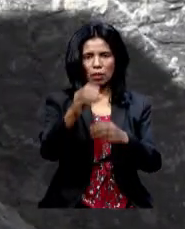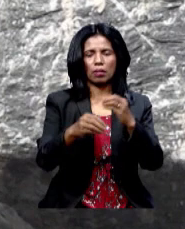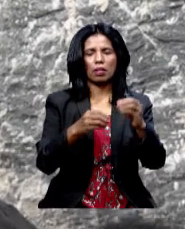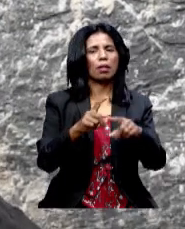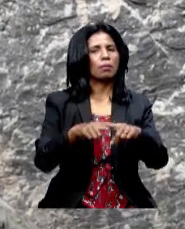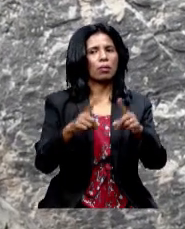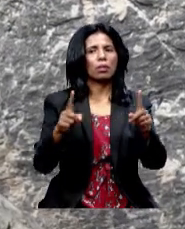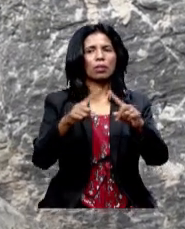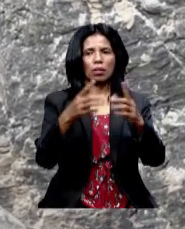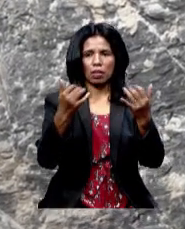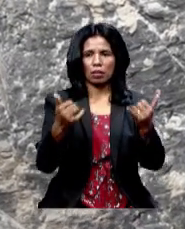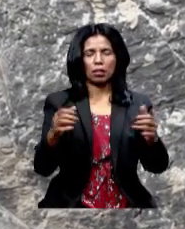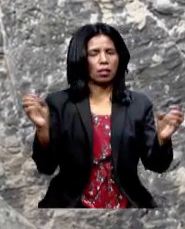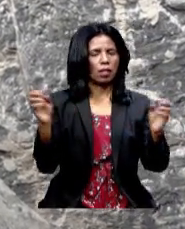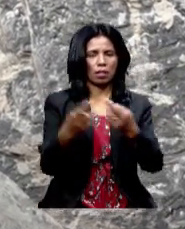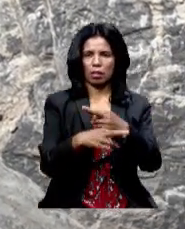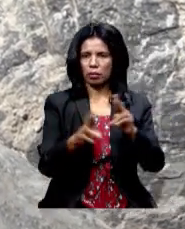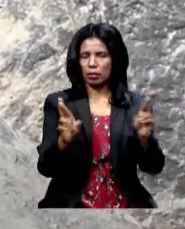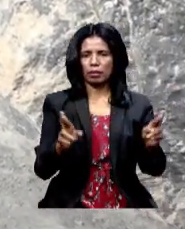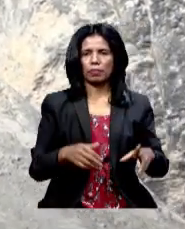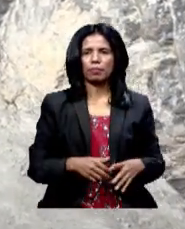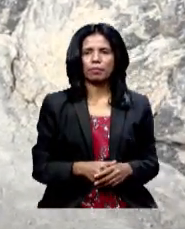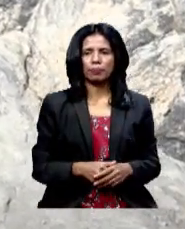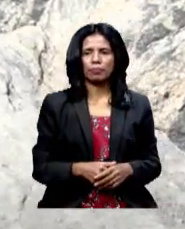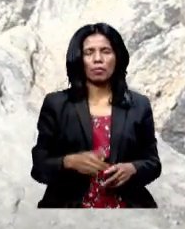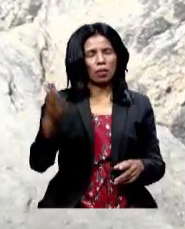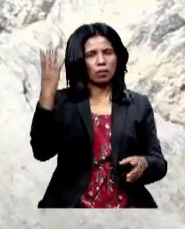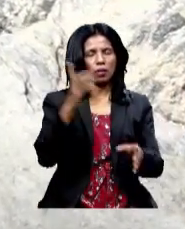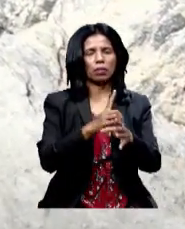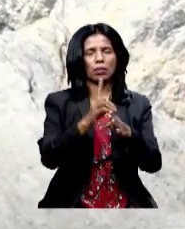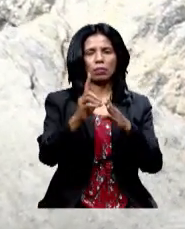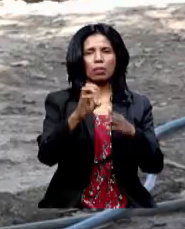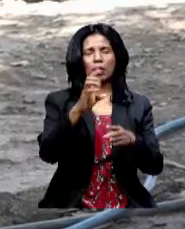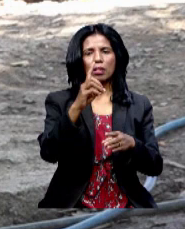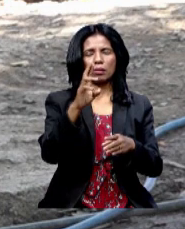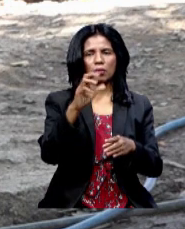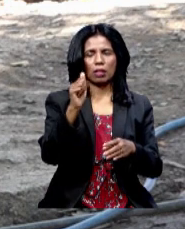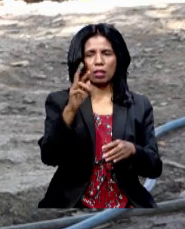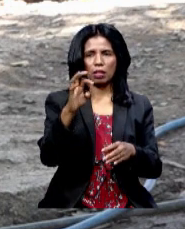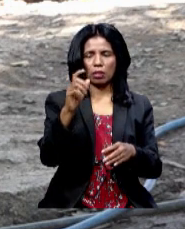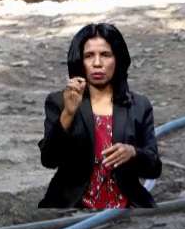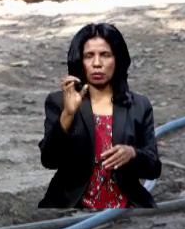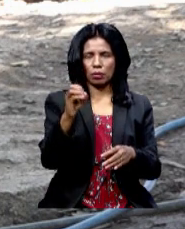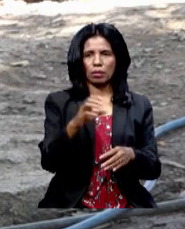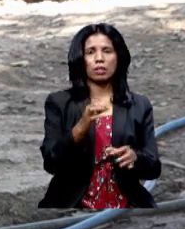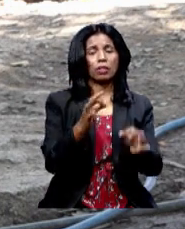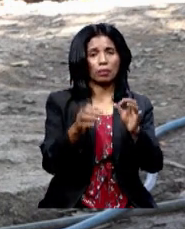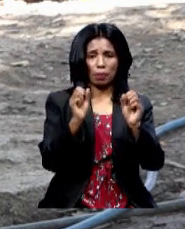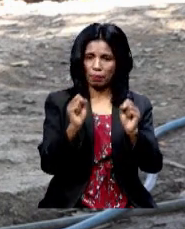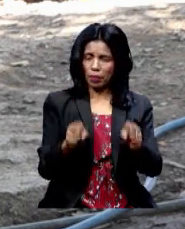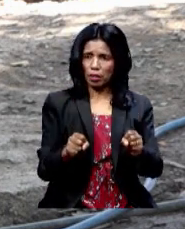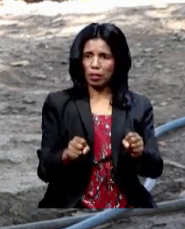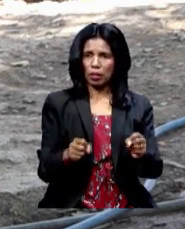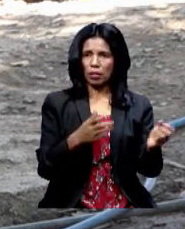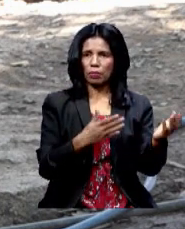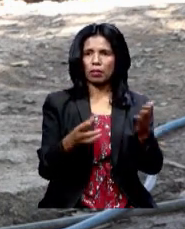be tohin lorong la ia resultado ulu diretor Eduardo Cano mai ni ha autor en katak sebele be lurtan be